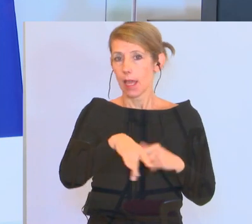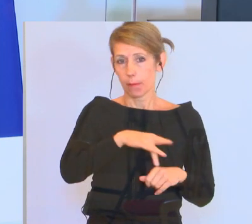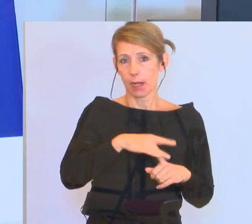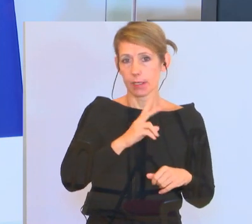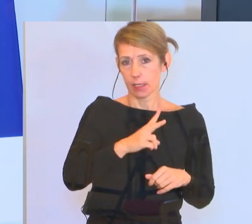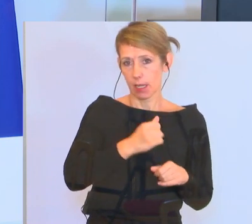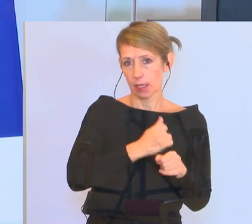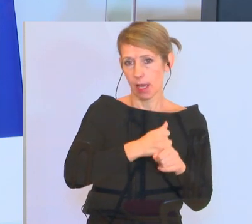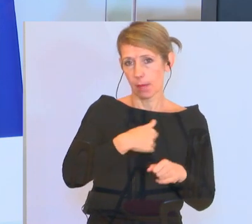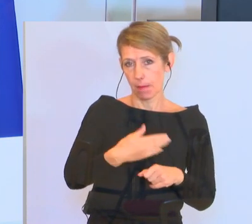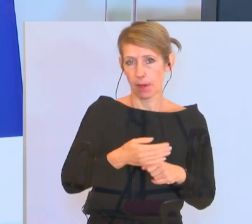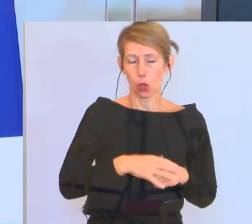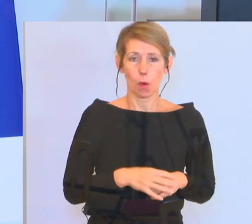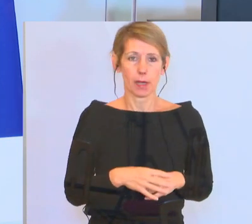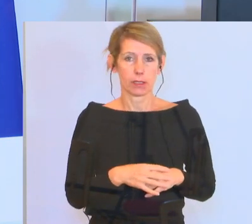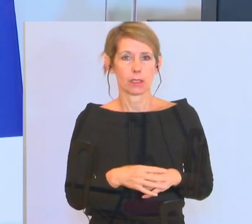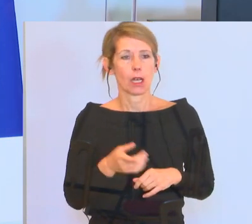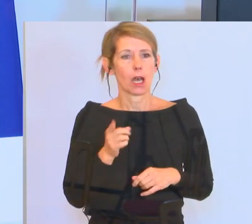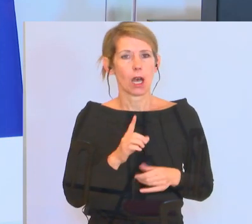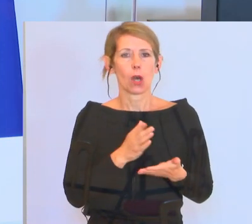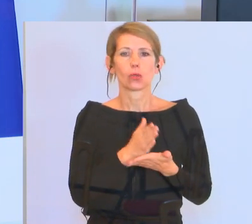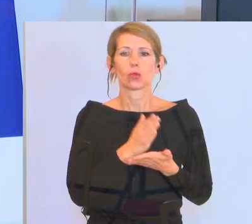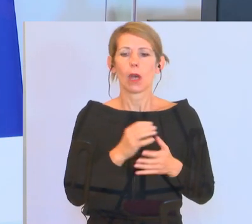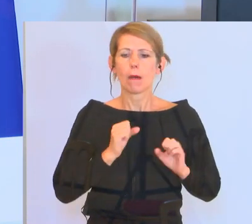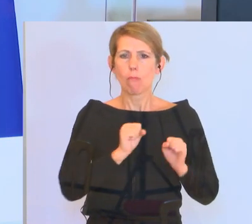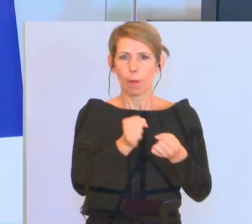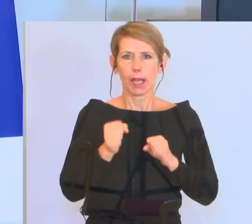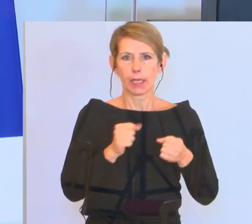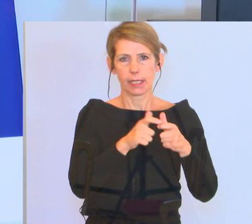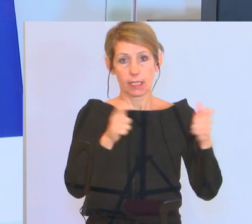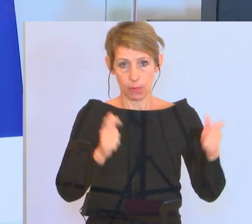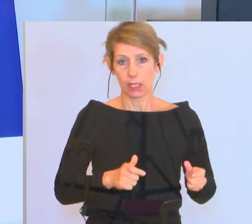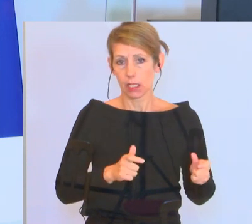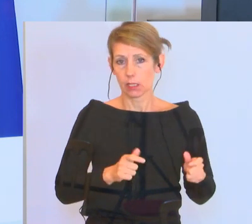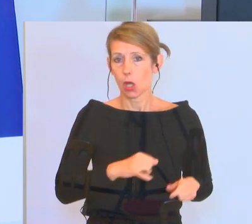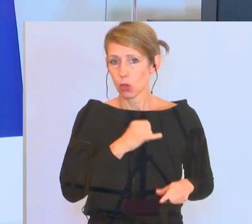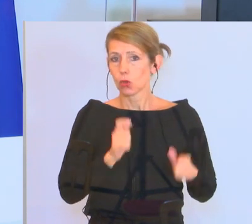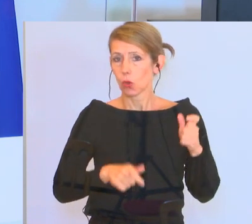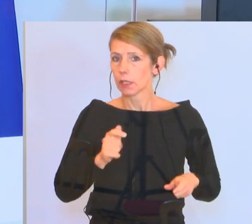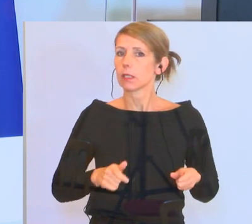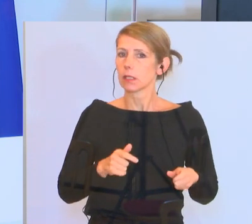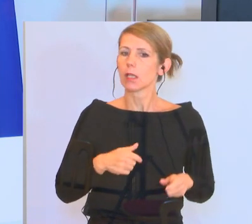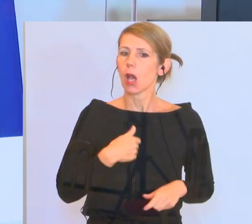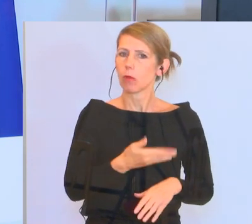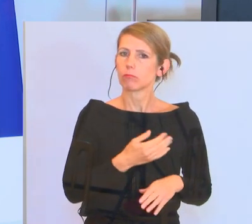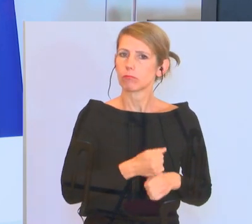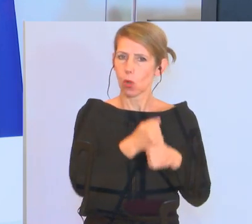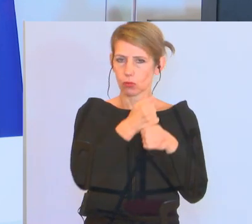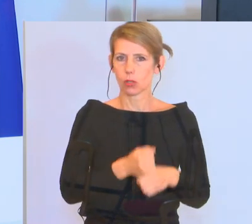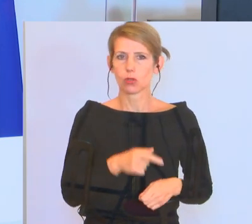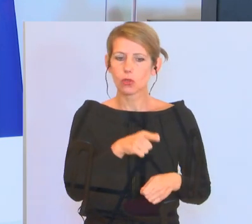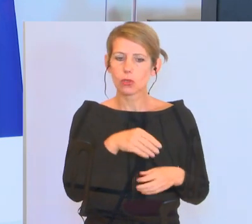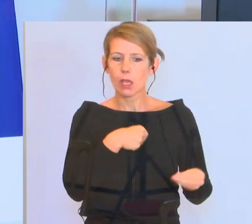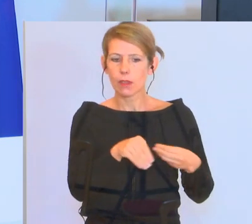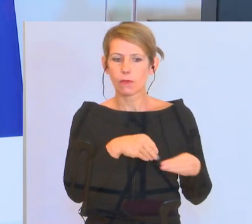am Arbeitsmarkt. Hier werden auch durch ein Mobilitätspaket die Jugendlichen unterstützt, die flexibel sind, die beispielsweise